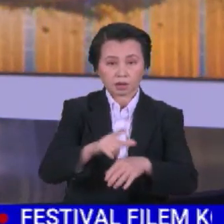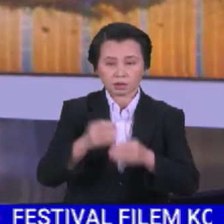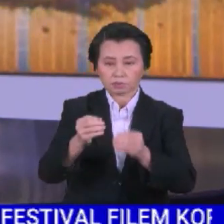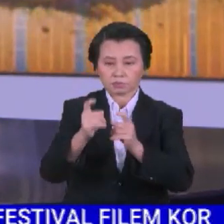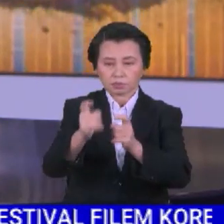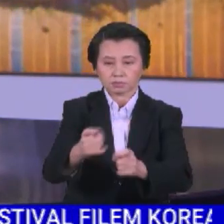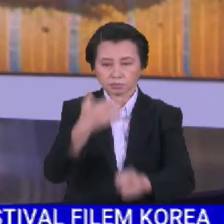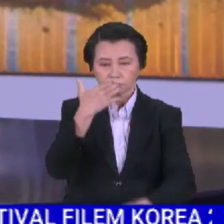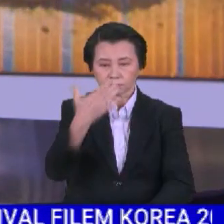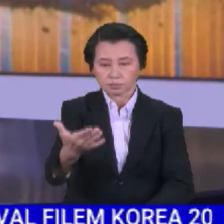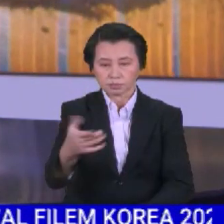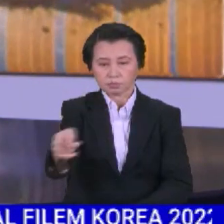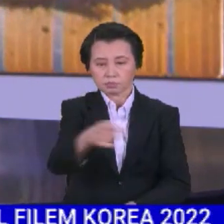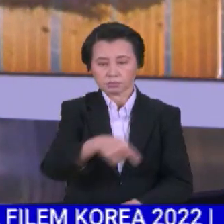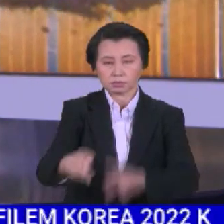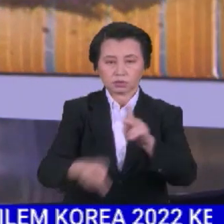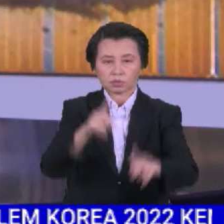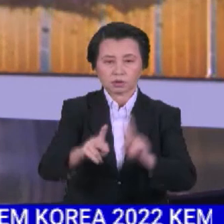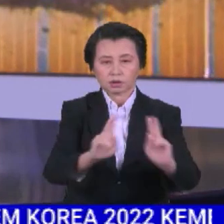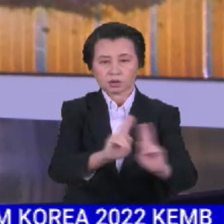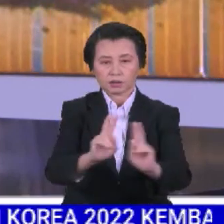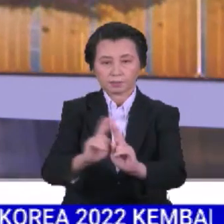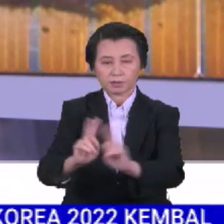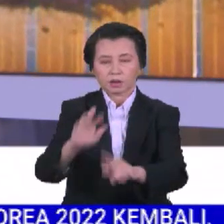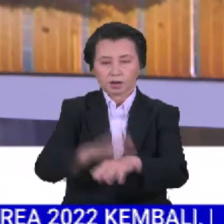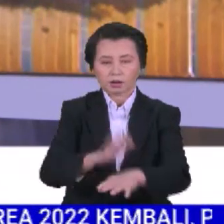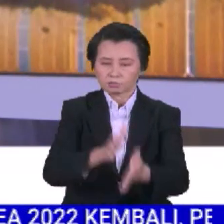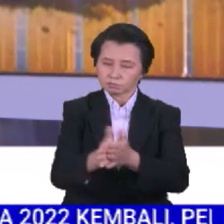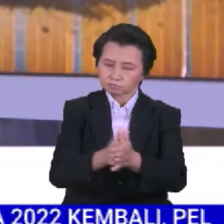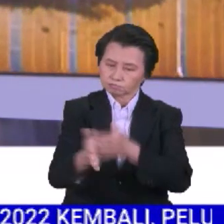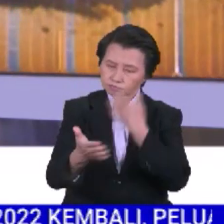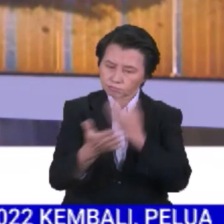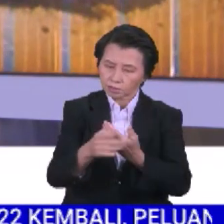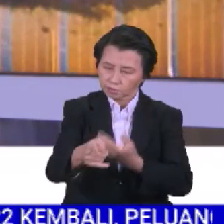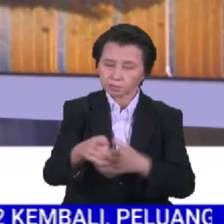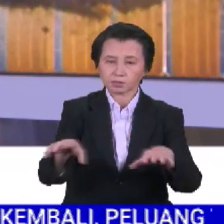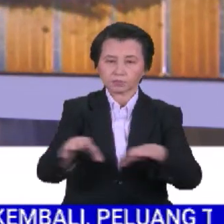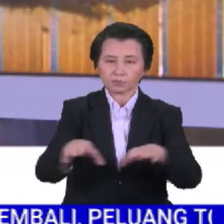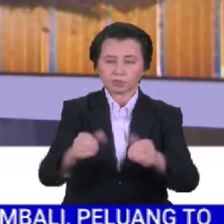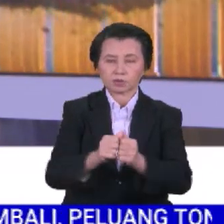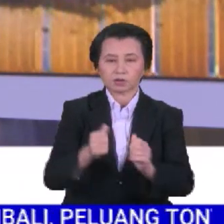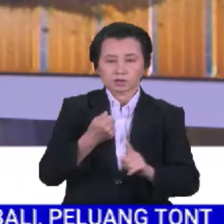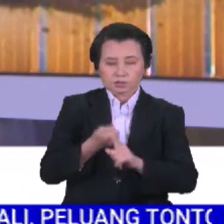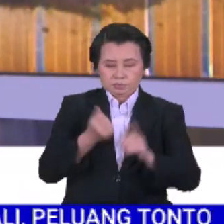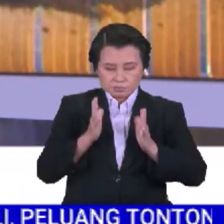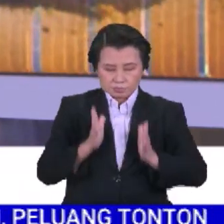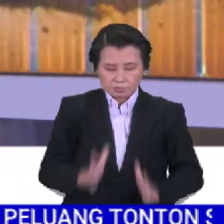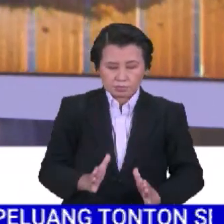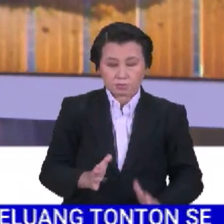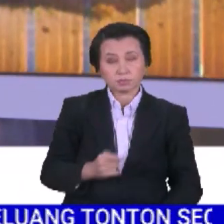sijil penghargaan kepada penduduk Kampung berkenaan atas usul murni yang dilakukan pengarangnya